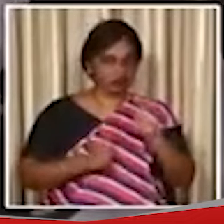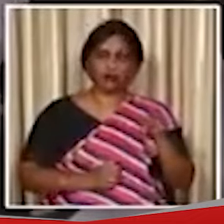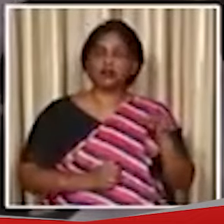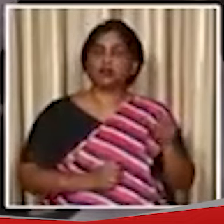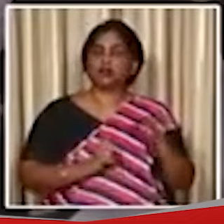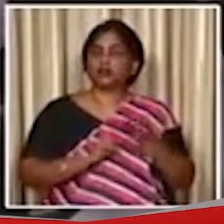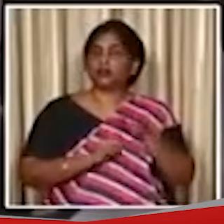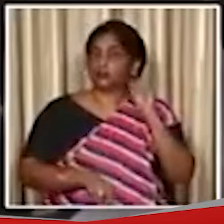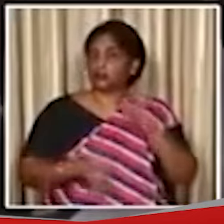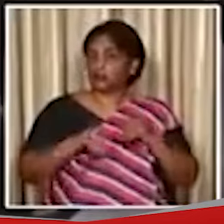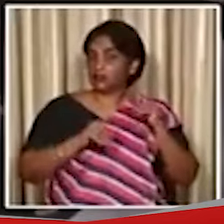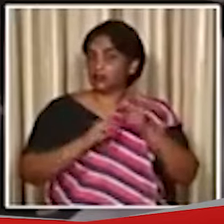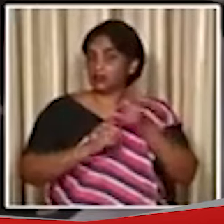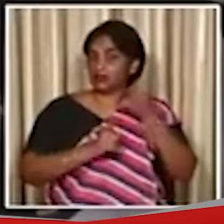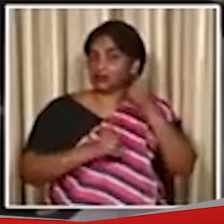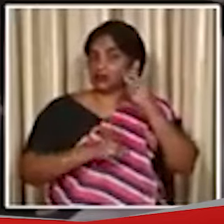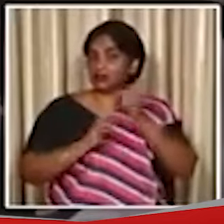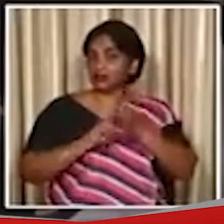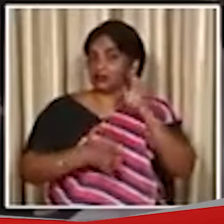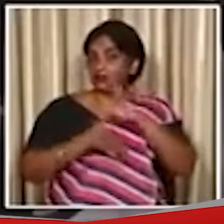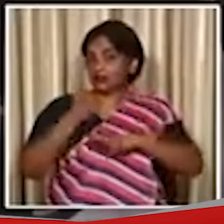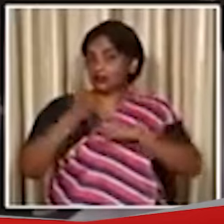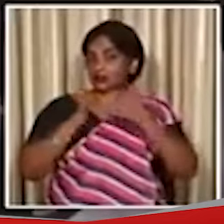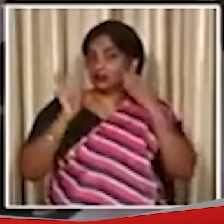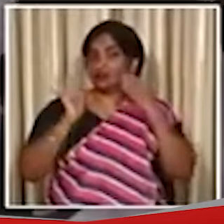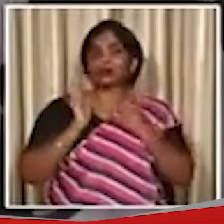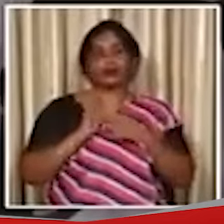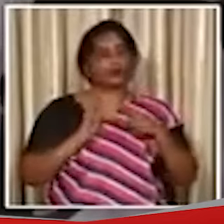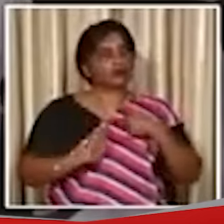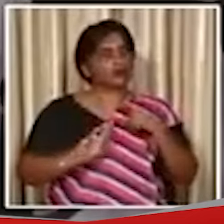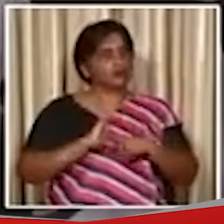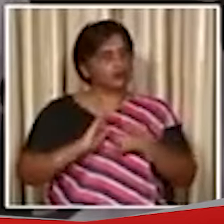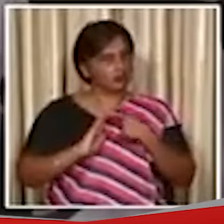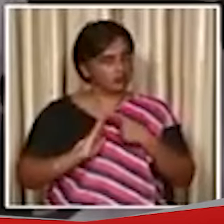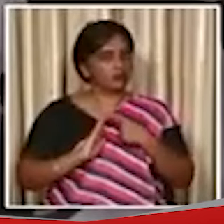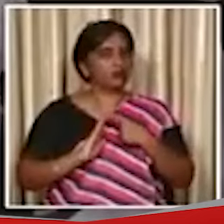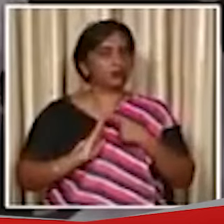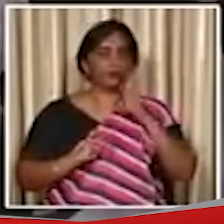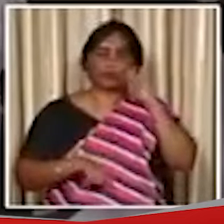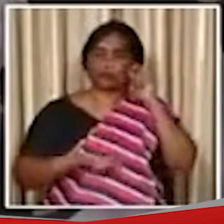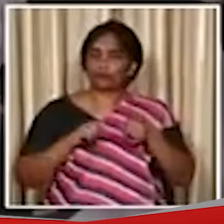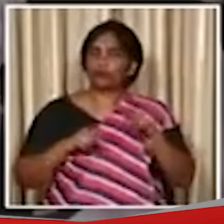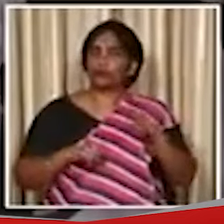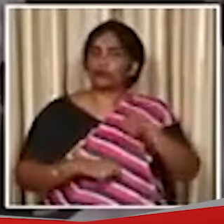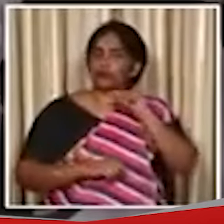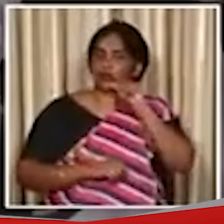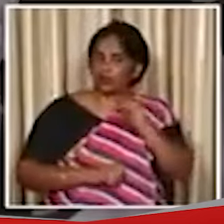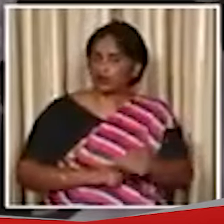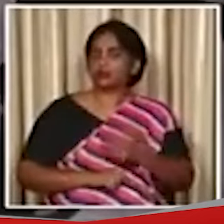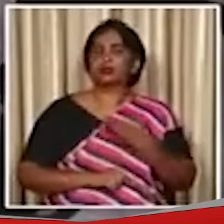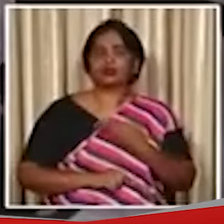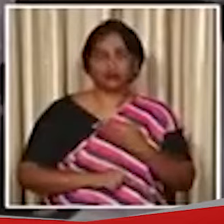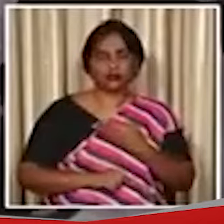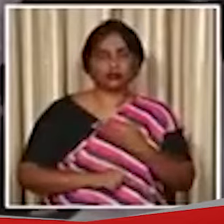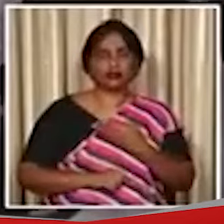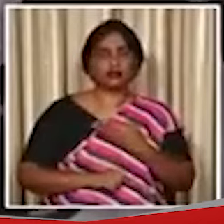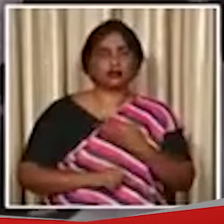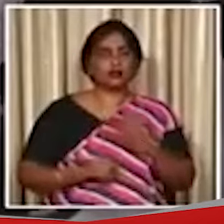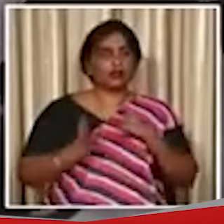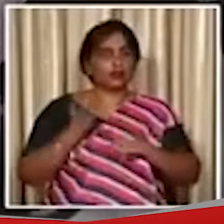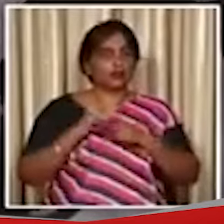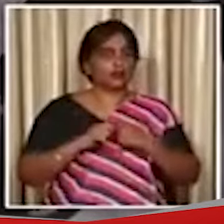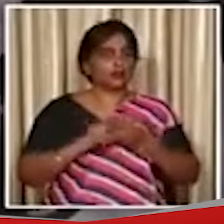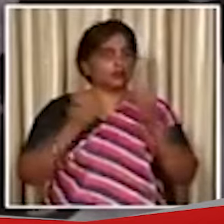කරන්න. ජනාධිපතිවරයාගේ වැසිීරස ගැන කතා කරන්න ගියොත් ඒක මේ රටේ ජනතාව ඇත්තටම ගත්තොත් බේ